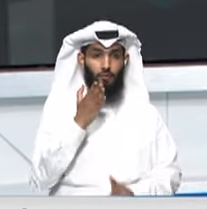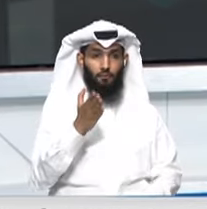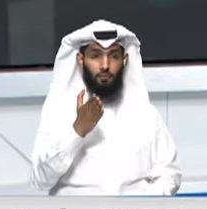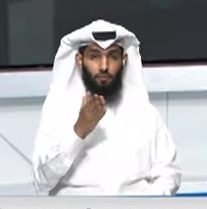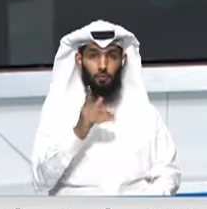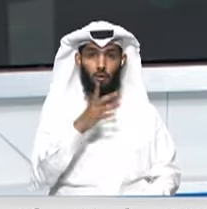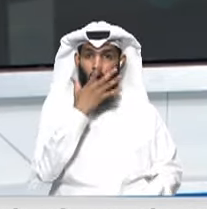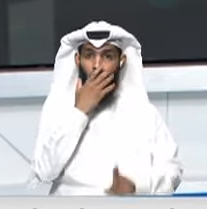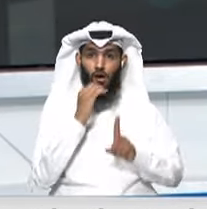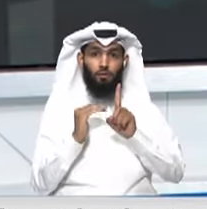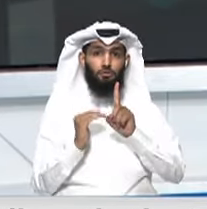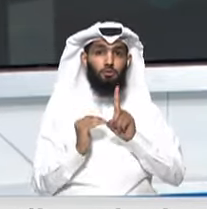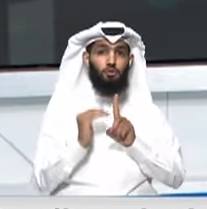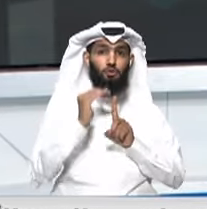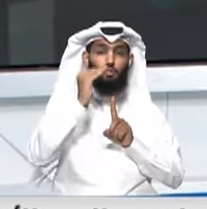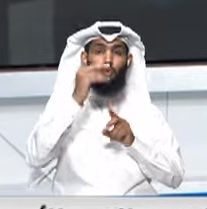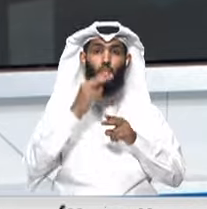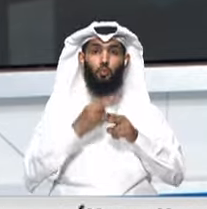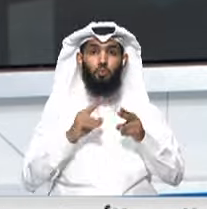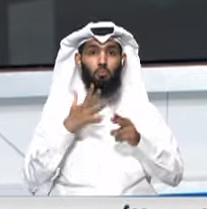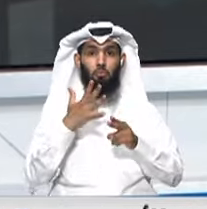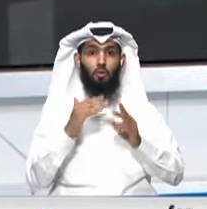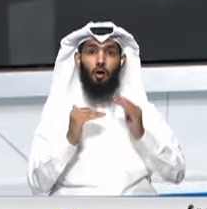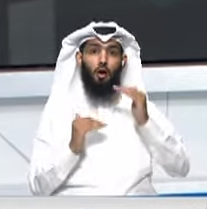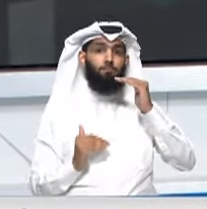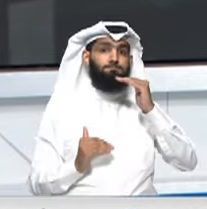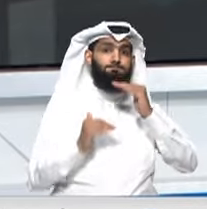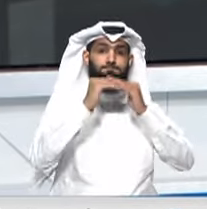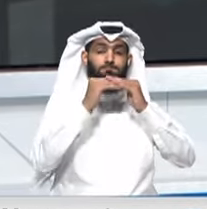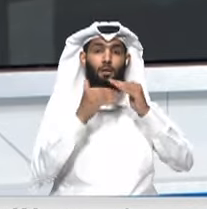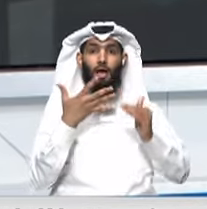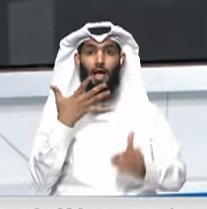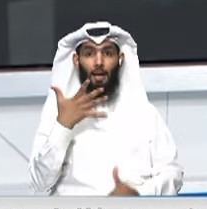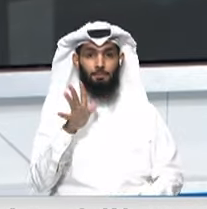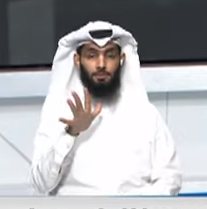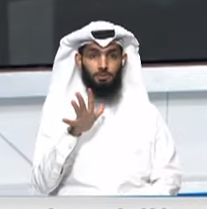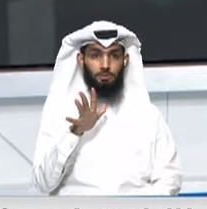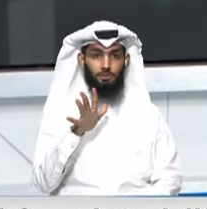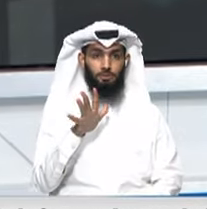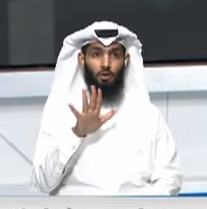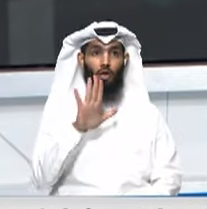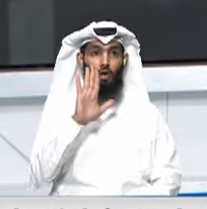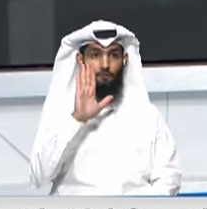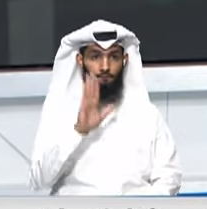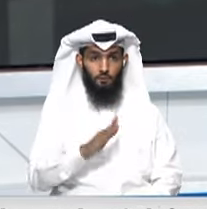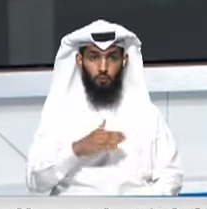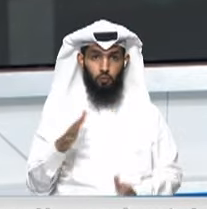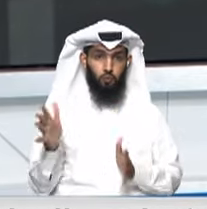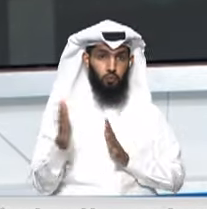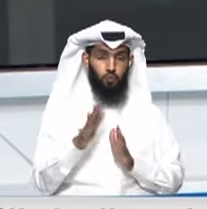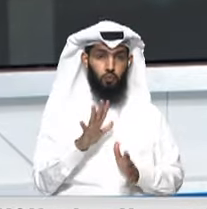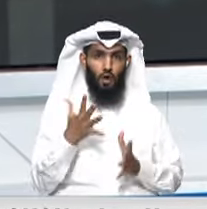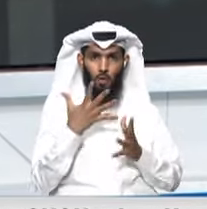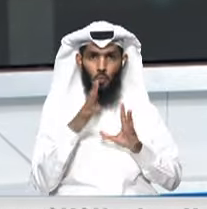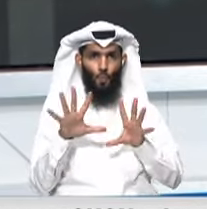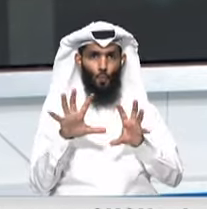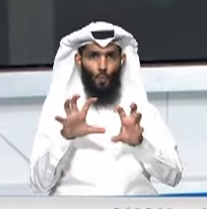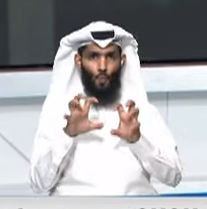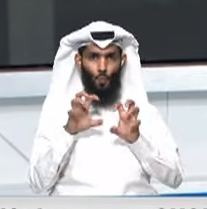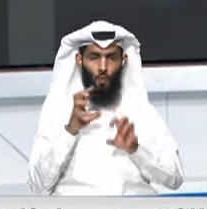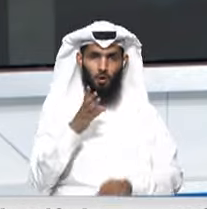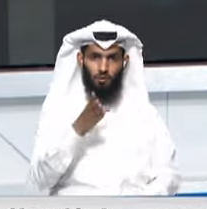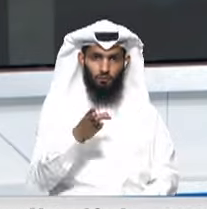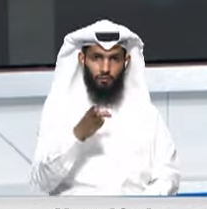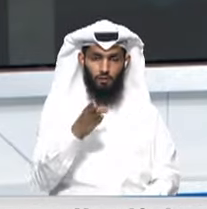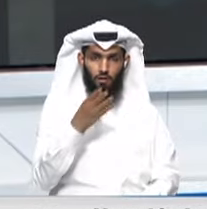قد تصل هنا في مدينة الكويت إلى 50 درجة مئوية خلال الأيام المقبلة وعودة الرياح الجافة، وأيضا أجواءنا راح تكون